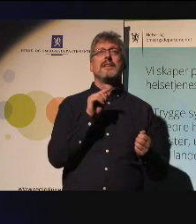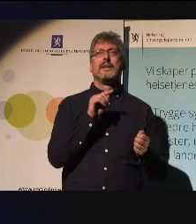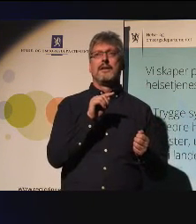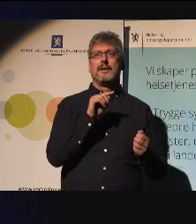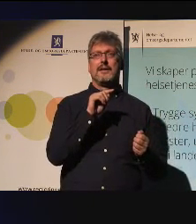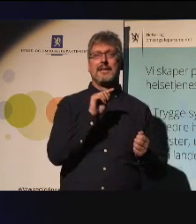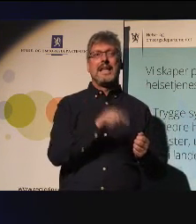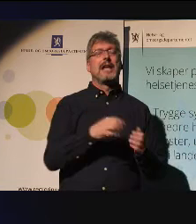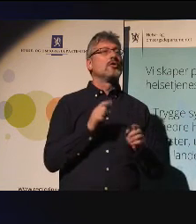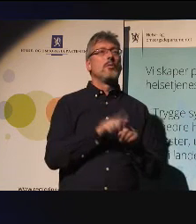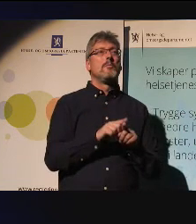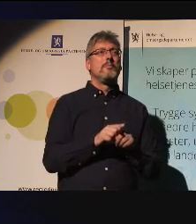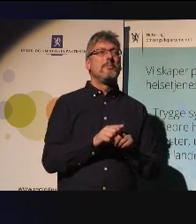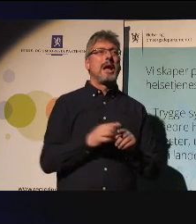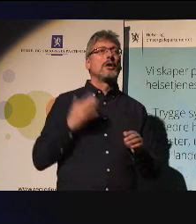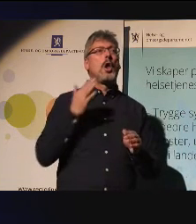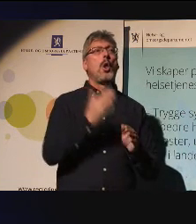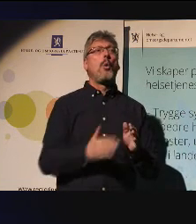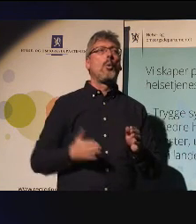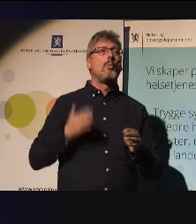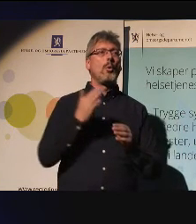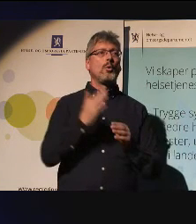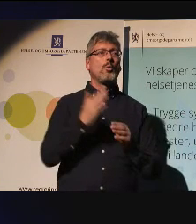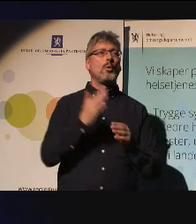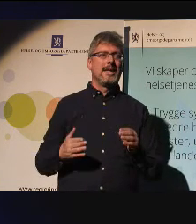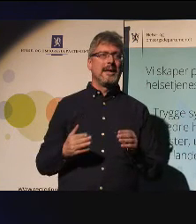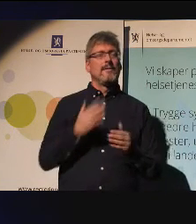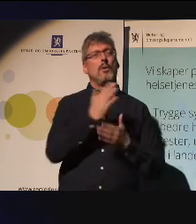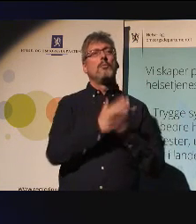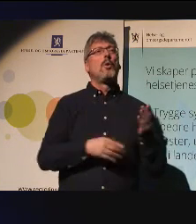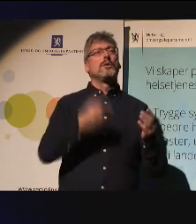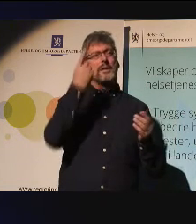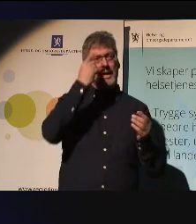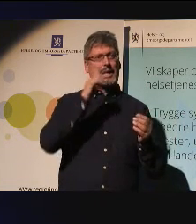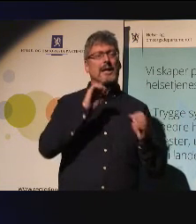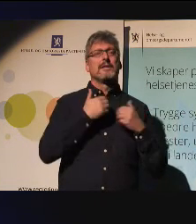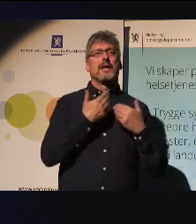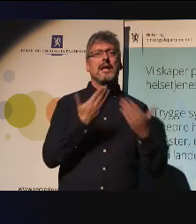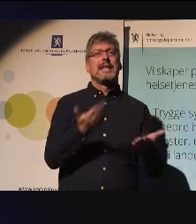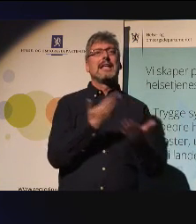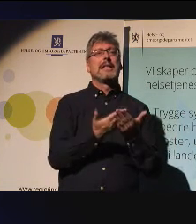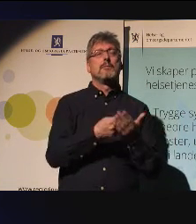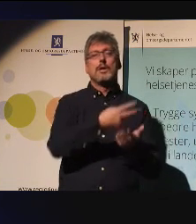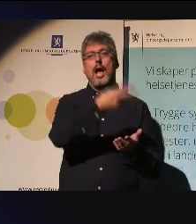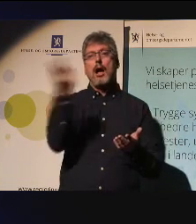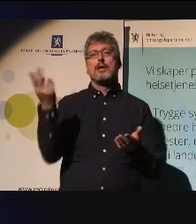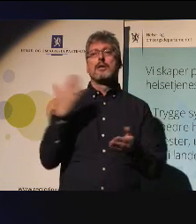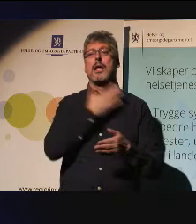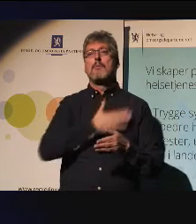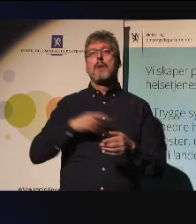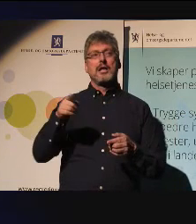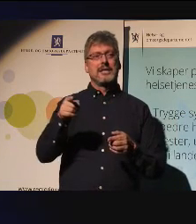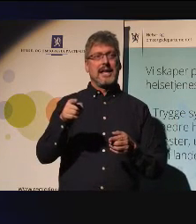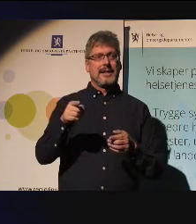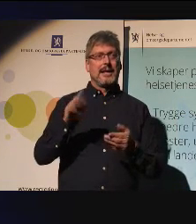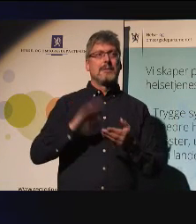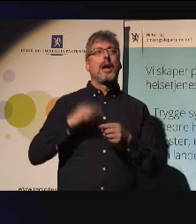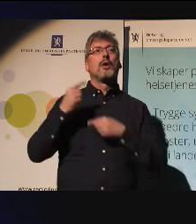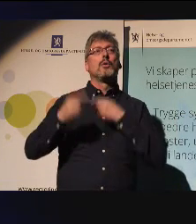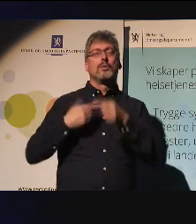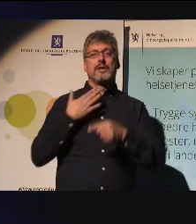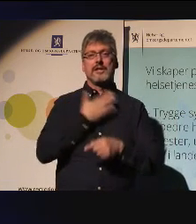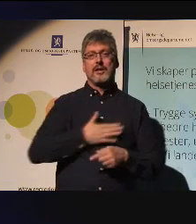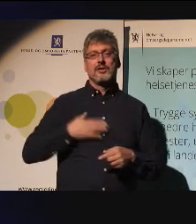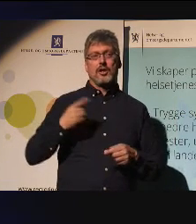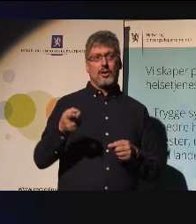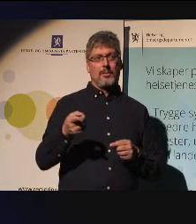et lokomotiv for måten som vi også tenker vi skal gi tilbud til andre pasienter med kroniske sykdommer på